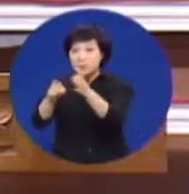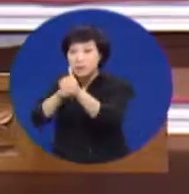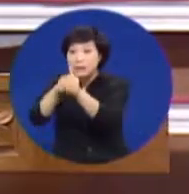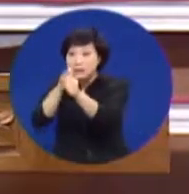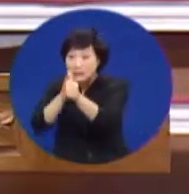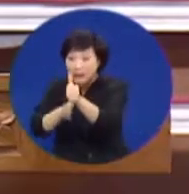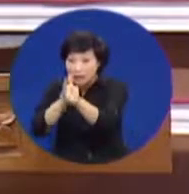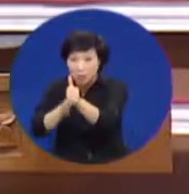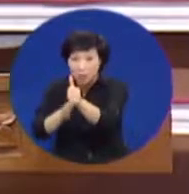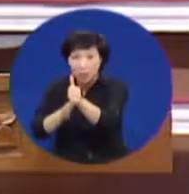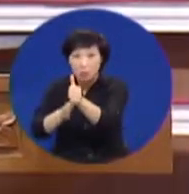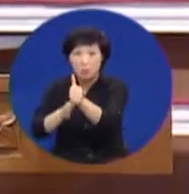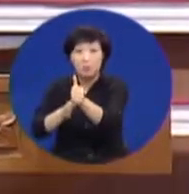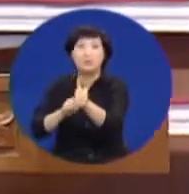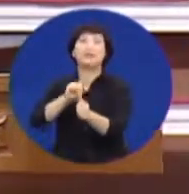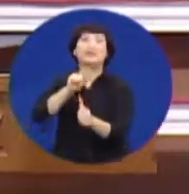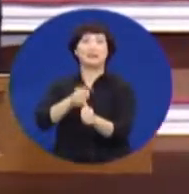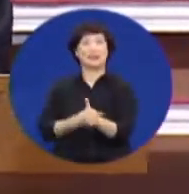예수 믿으세요. 응?